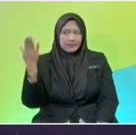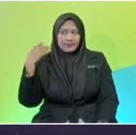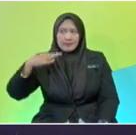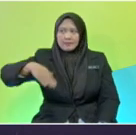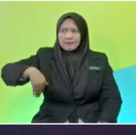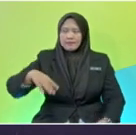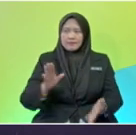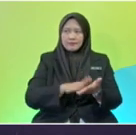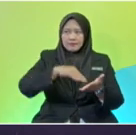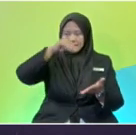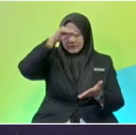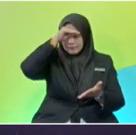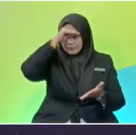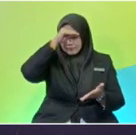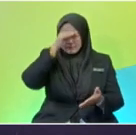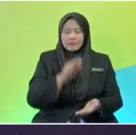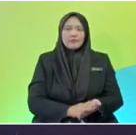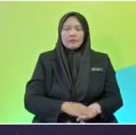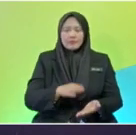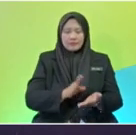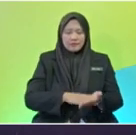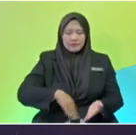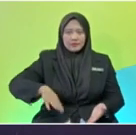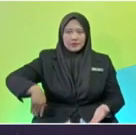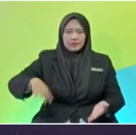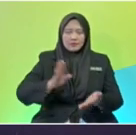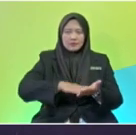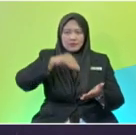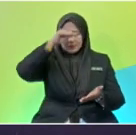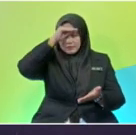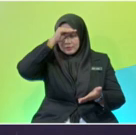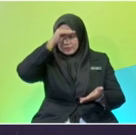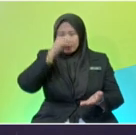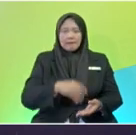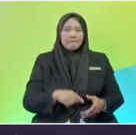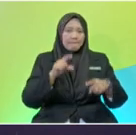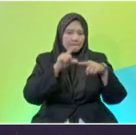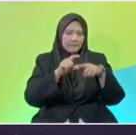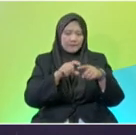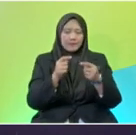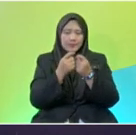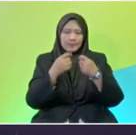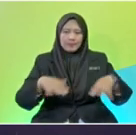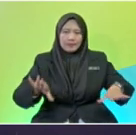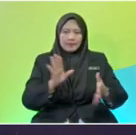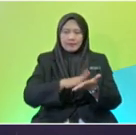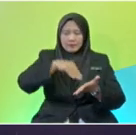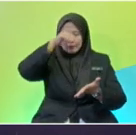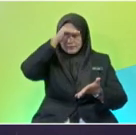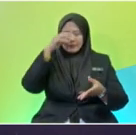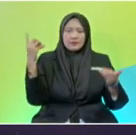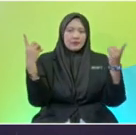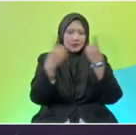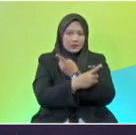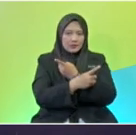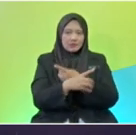baca di Arab eh kita ingat Bali eee CV dan juga tadi tentang eee yang tadi itu tolak berturut-turut itu pun